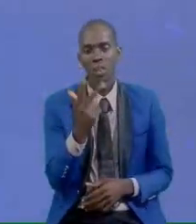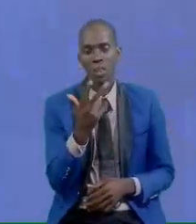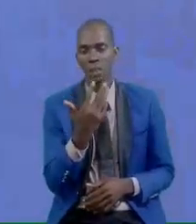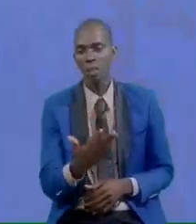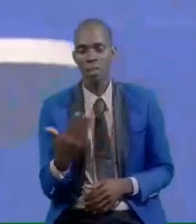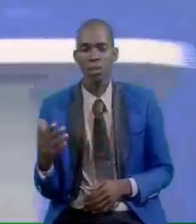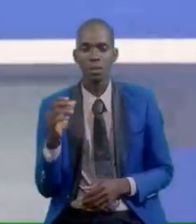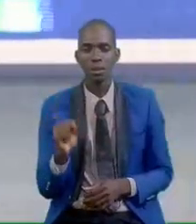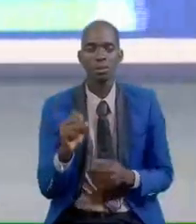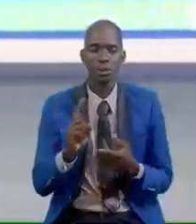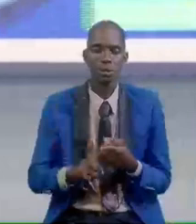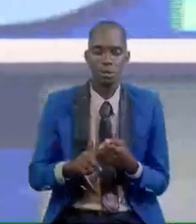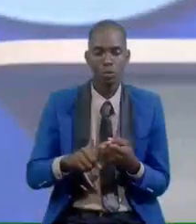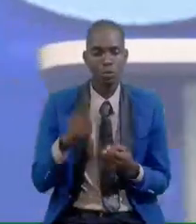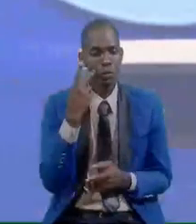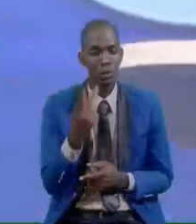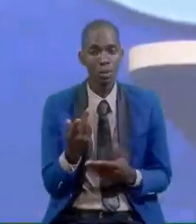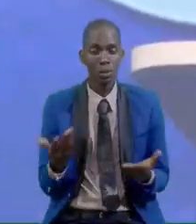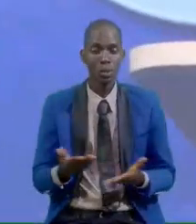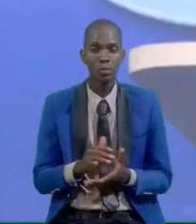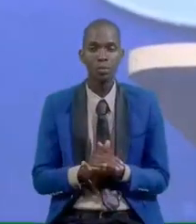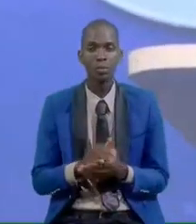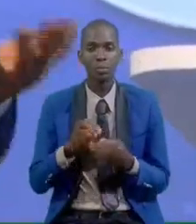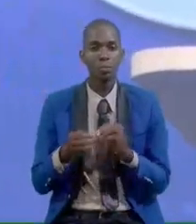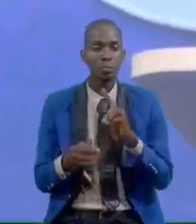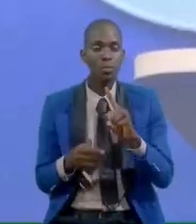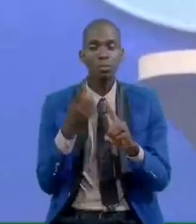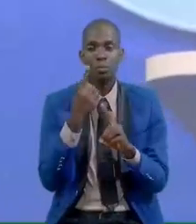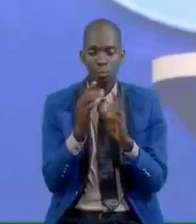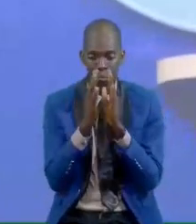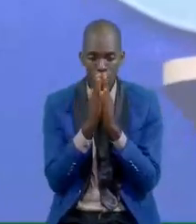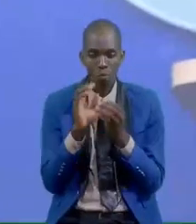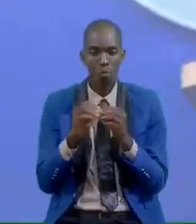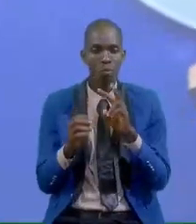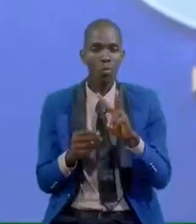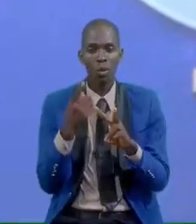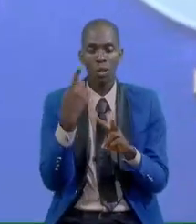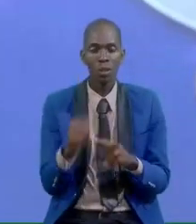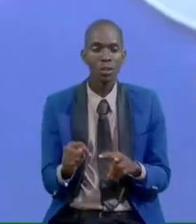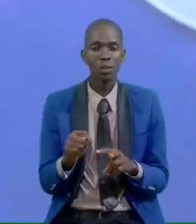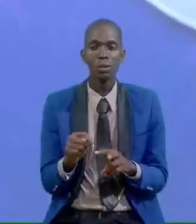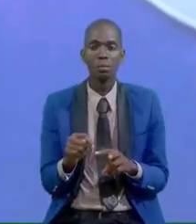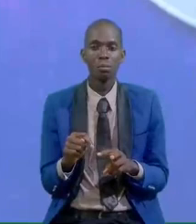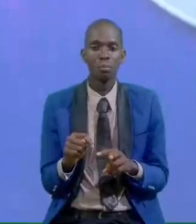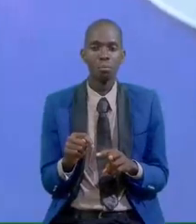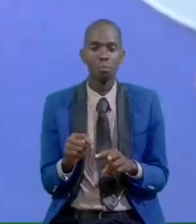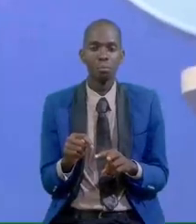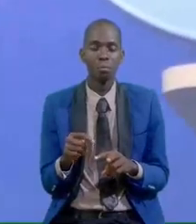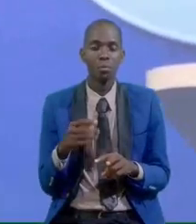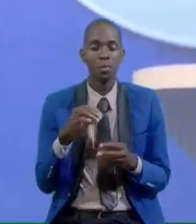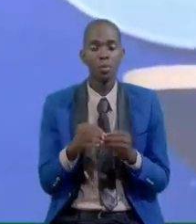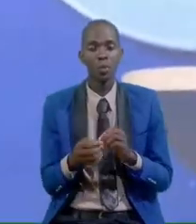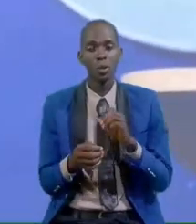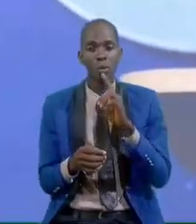choses à considérer. Premièrement, nous voyons la prière. Deuxièmement, nous voyons les louanges. Troisièmement, nous voyons la